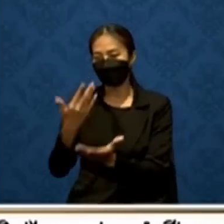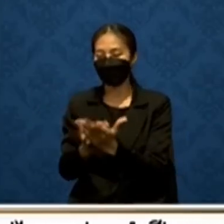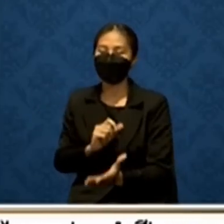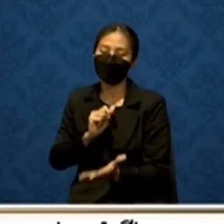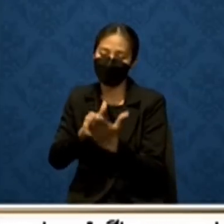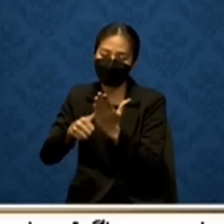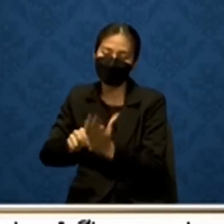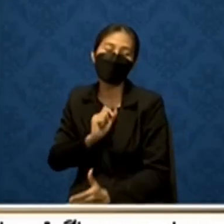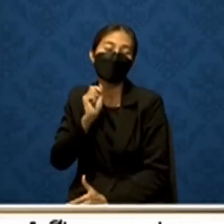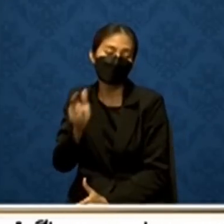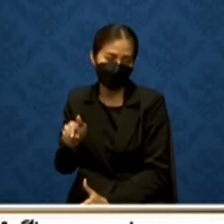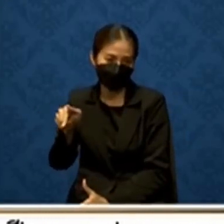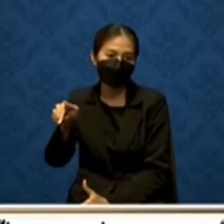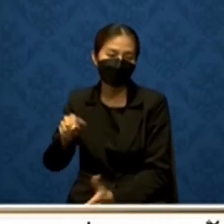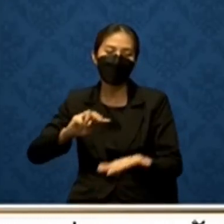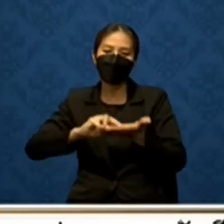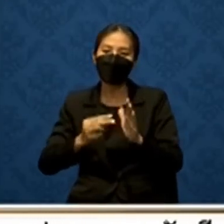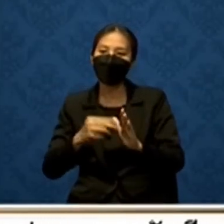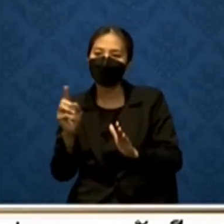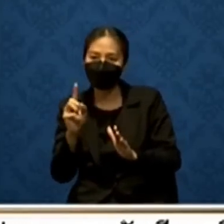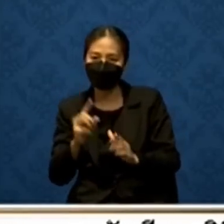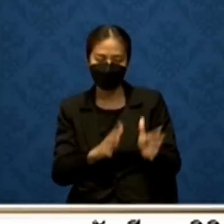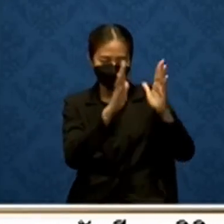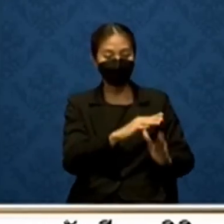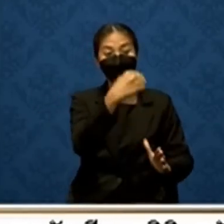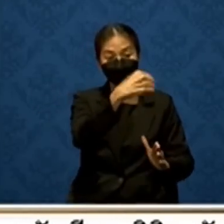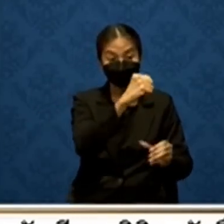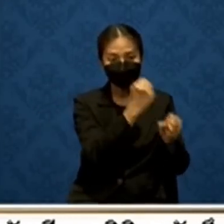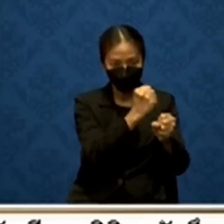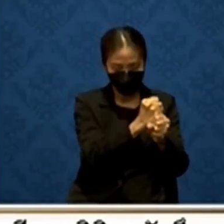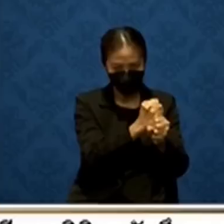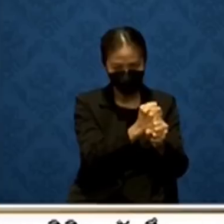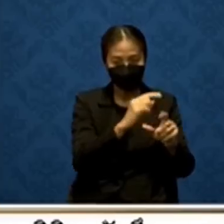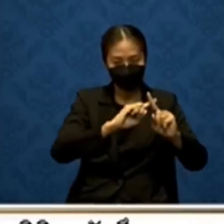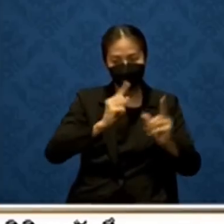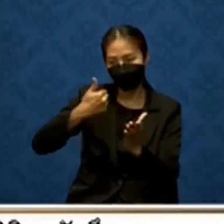ี้ 10 คนมีอยู่คนเดียวททำงานแล้วเสียภ